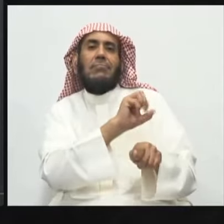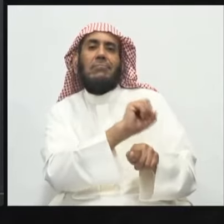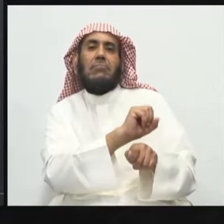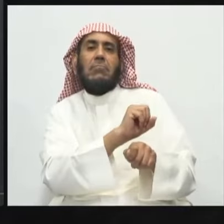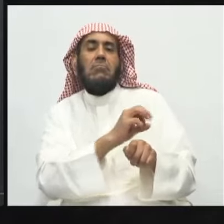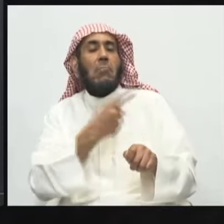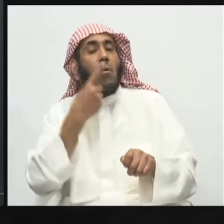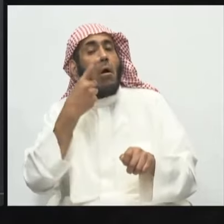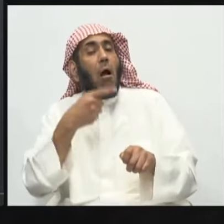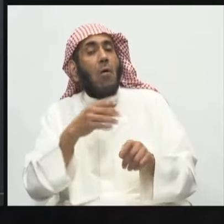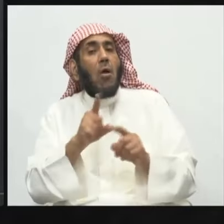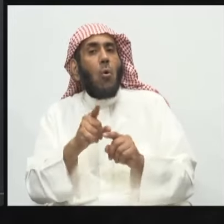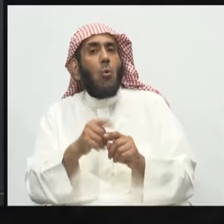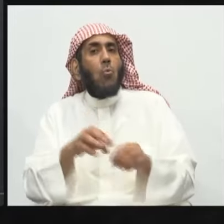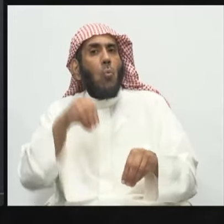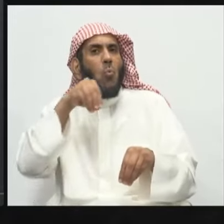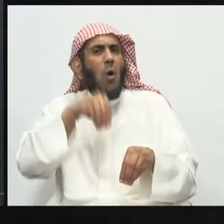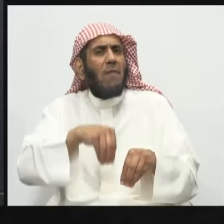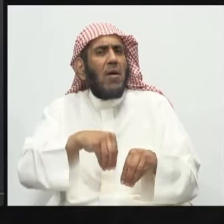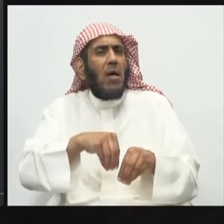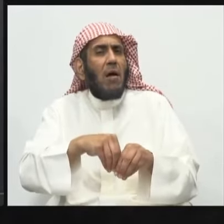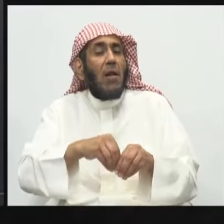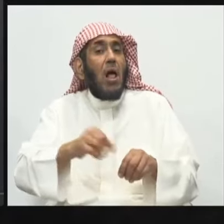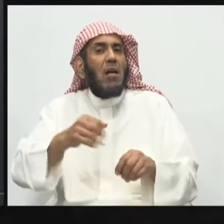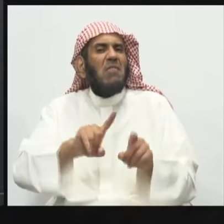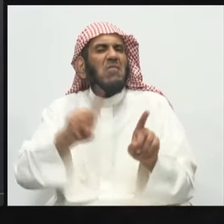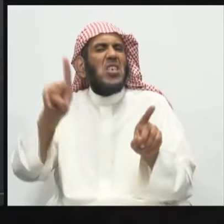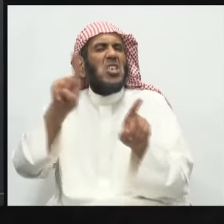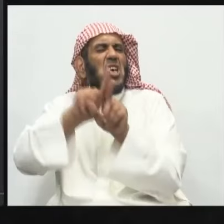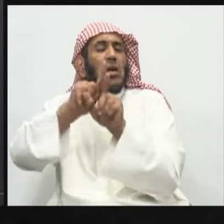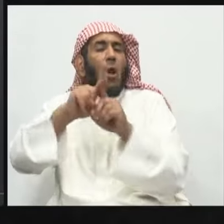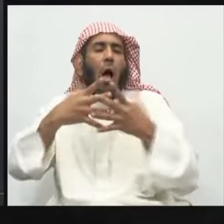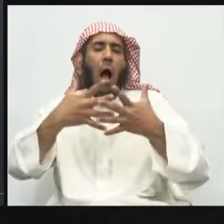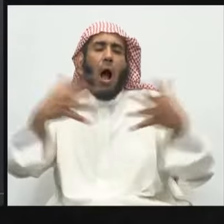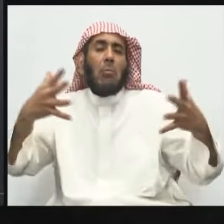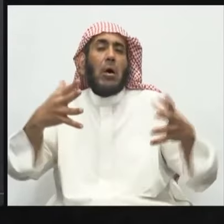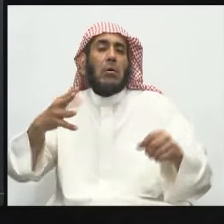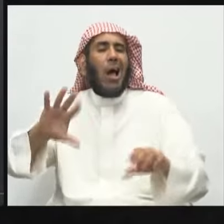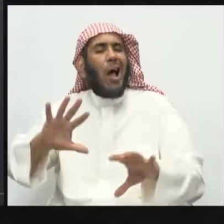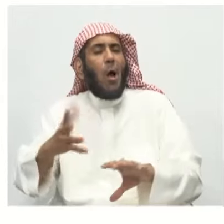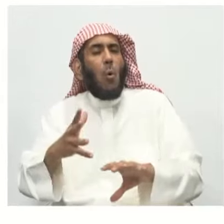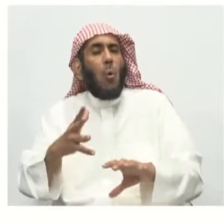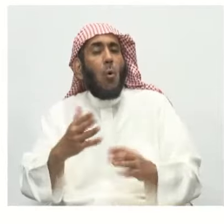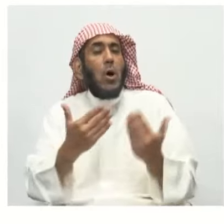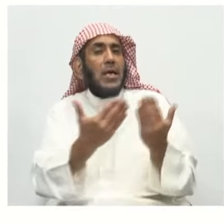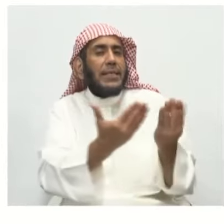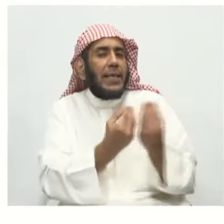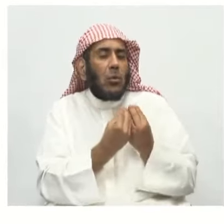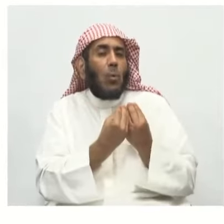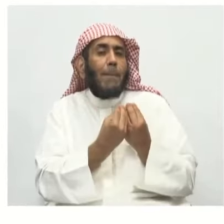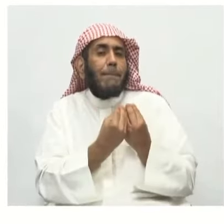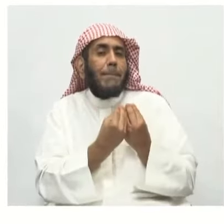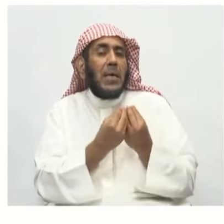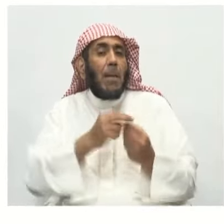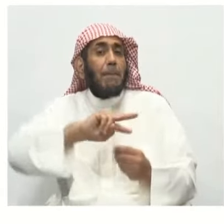الشياطين فيكون وقع في ماذا وقع في الشرك الاكبر او يطلب